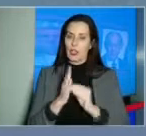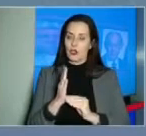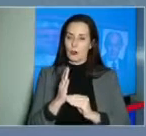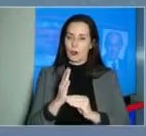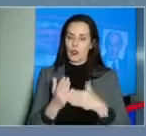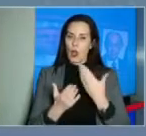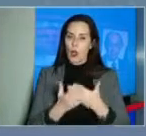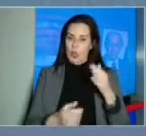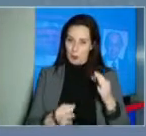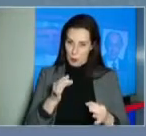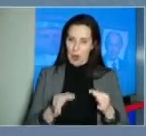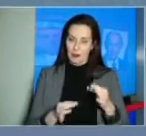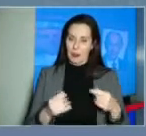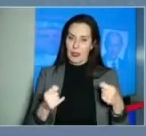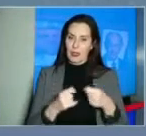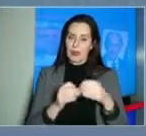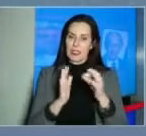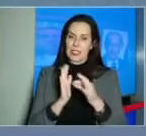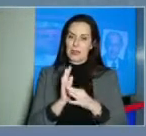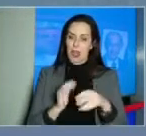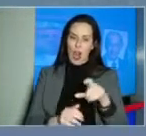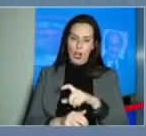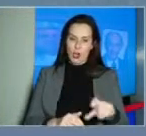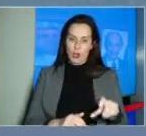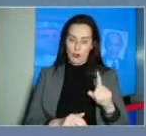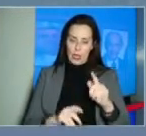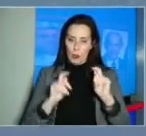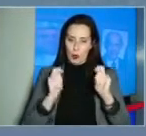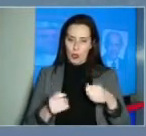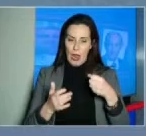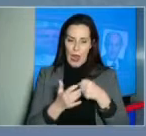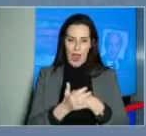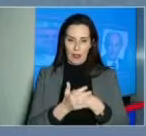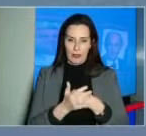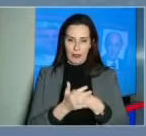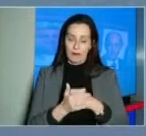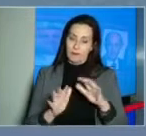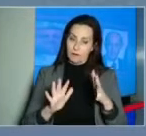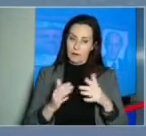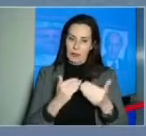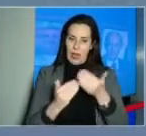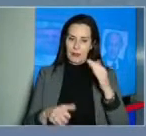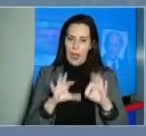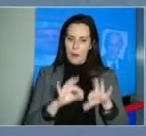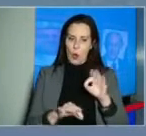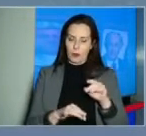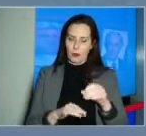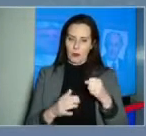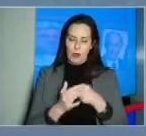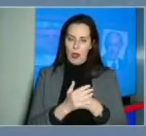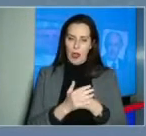היועץ המשפטי לגבי סעיפי האישום, שאמורה להיות מוגשת עד כנראה לפני הבחירות, כנראה